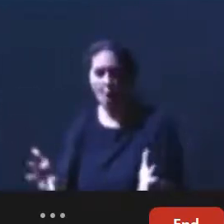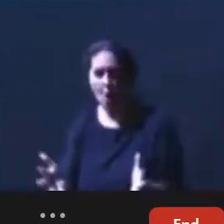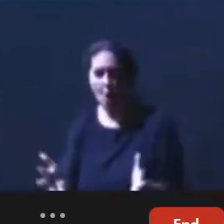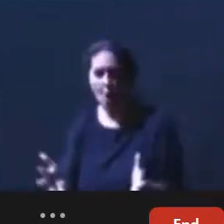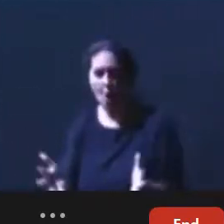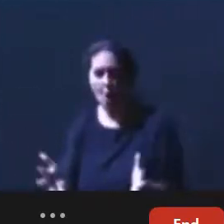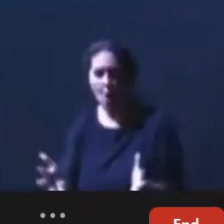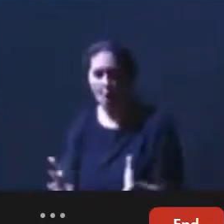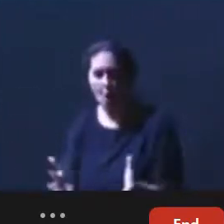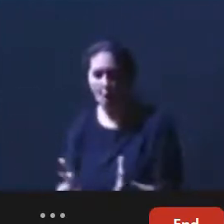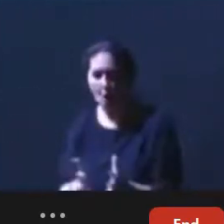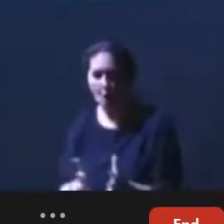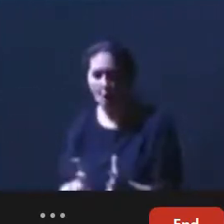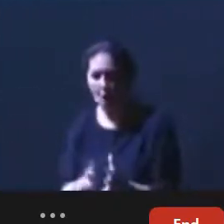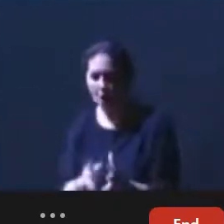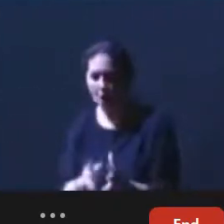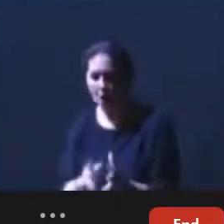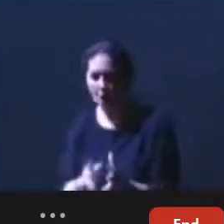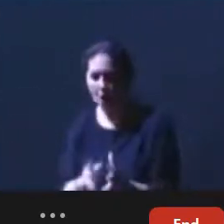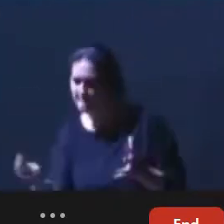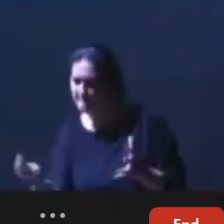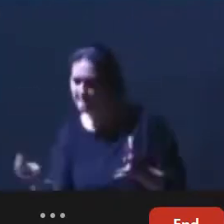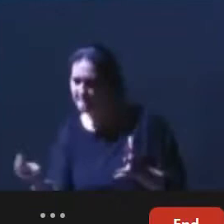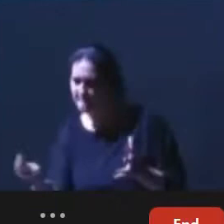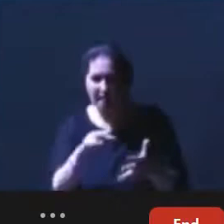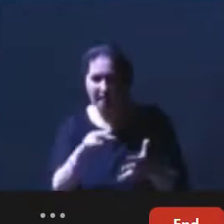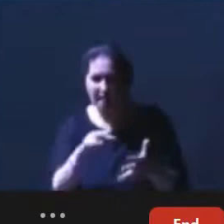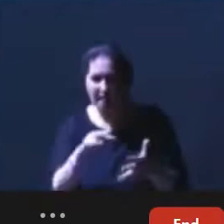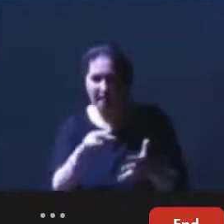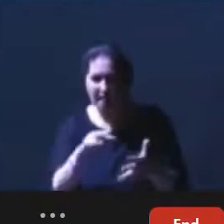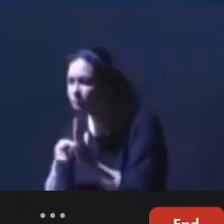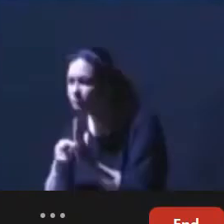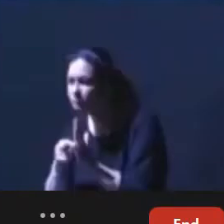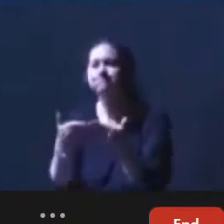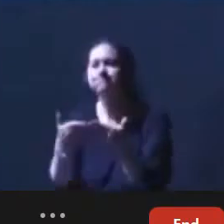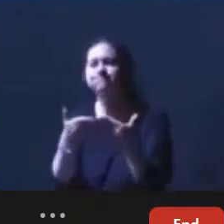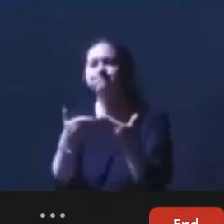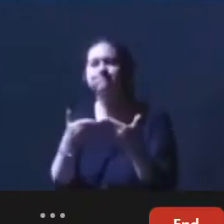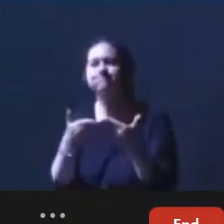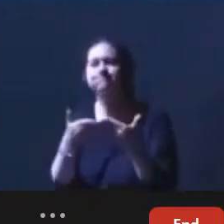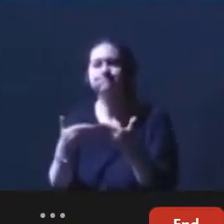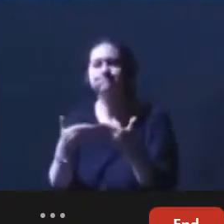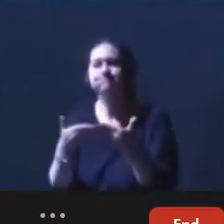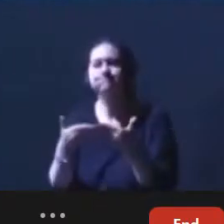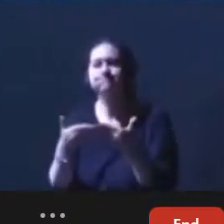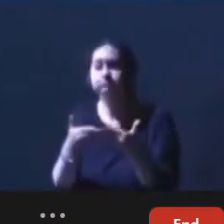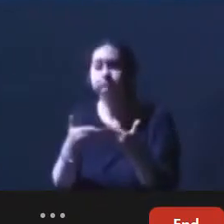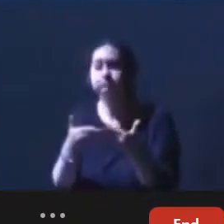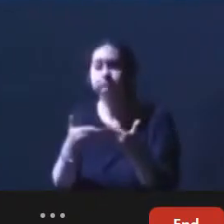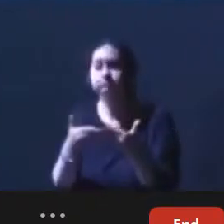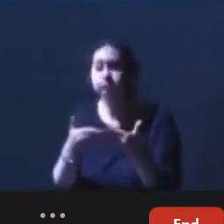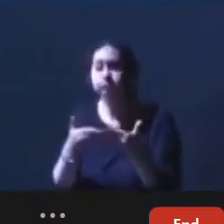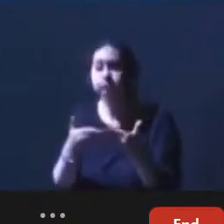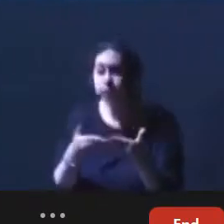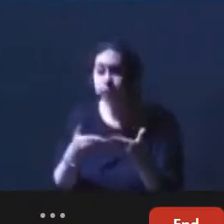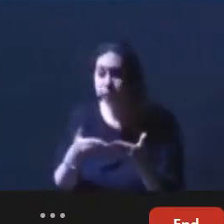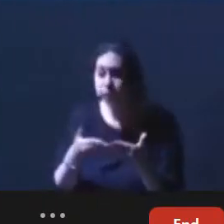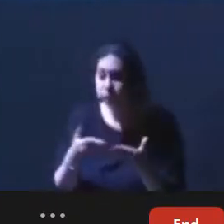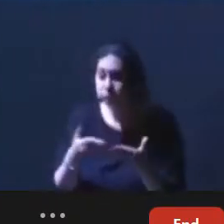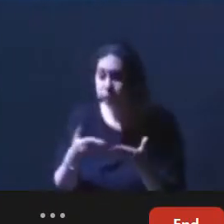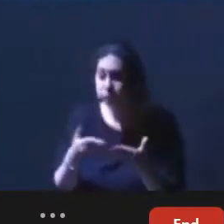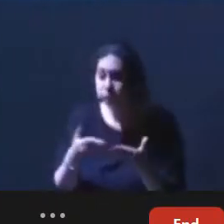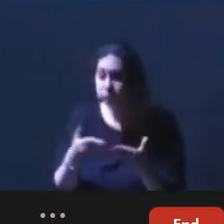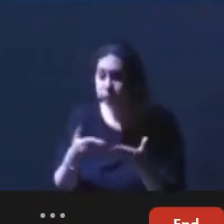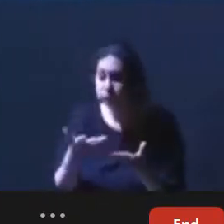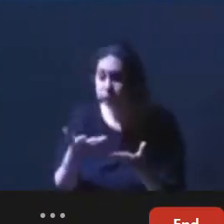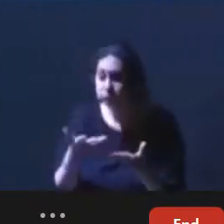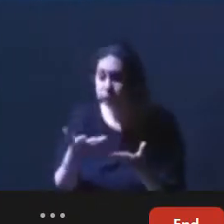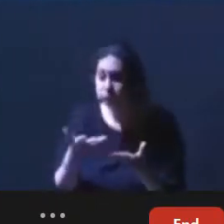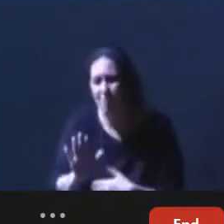nó xứng đáng thì chúng ta sẽ có thể kiếm tiền được, chúng ta sẽ có thể cùng tham gia.